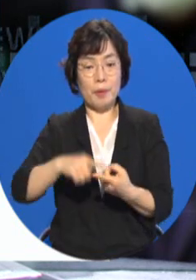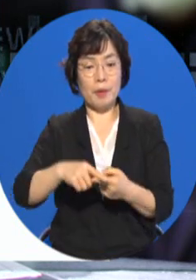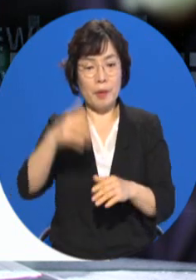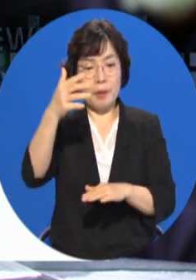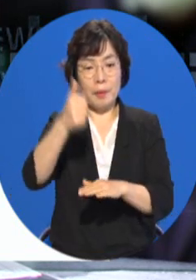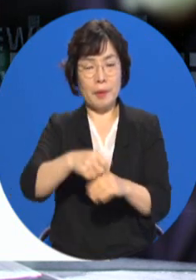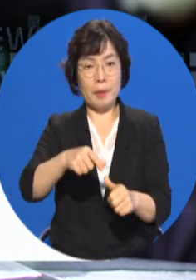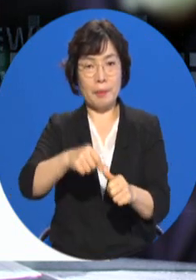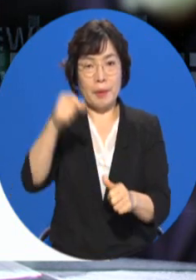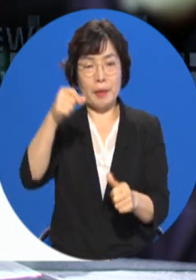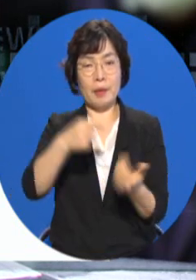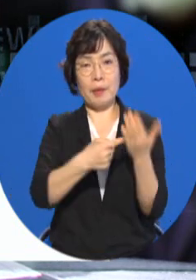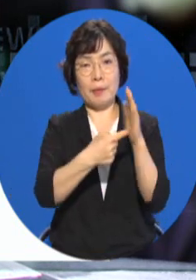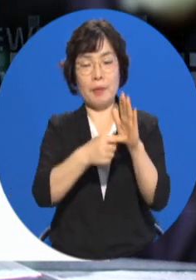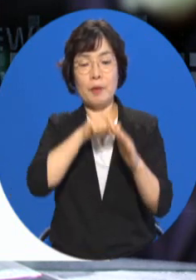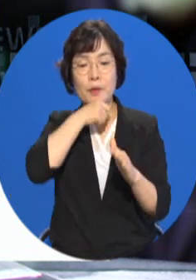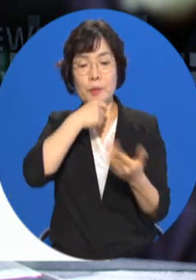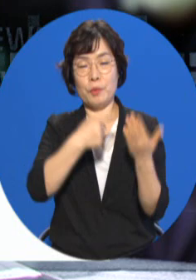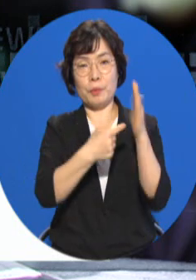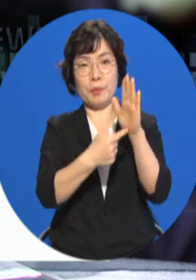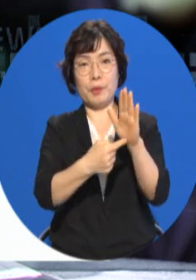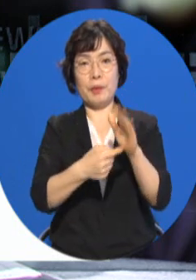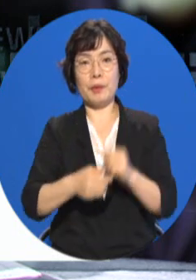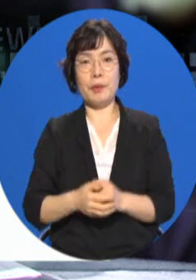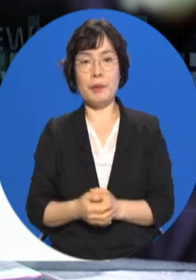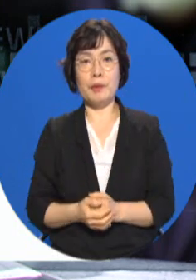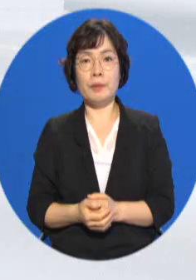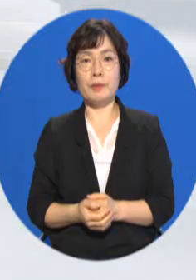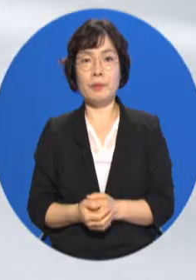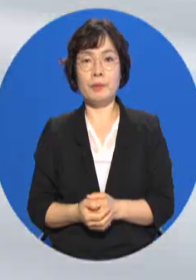최종 득표 결과를 문형철 기자가 정리했습니다.